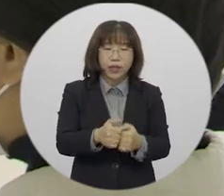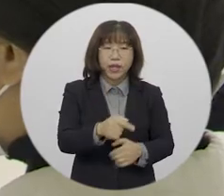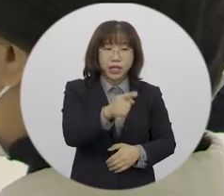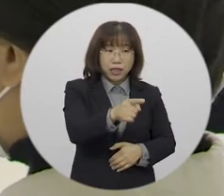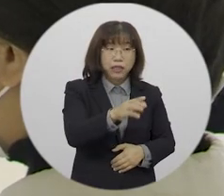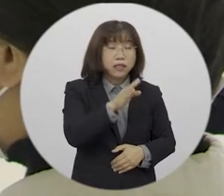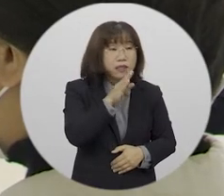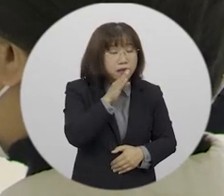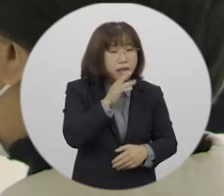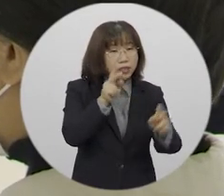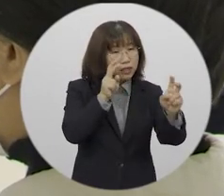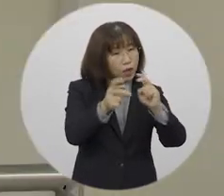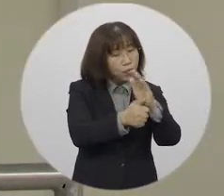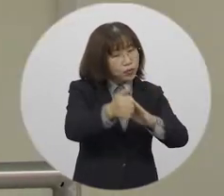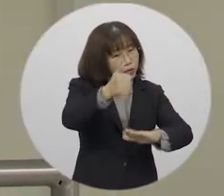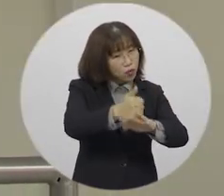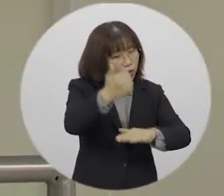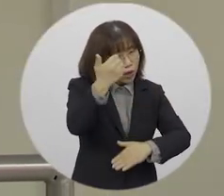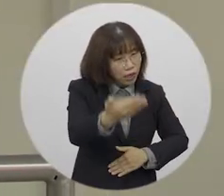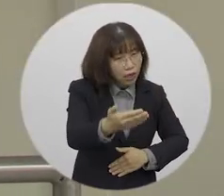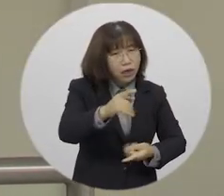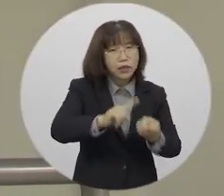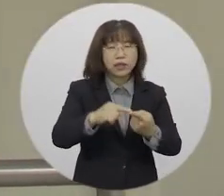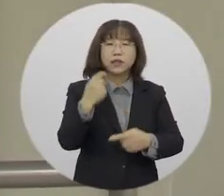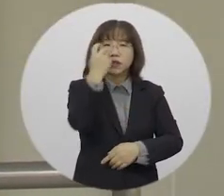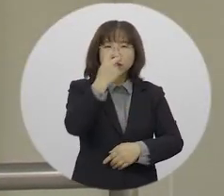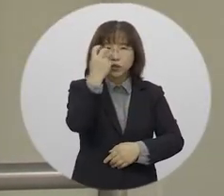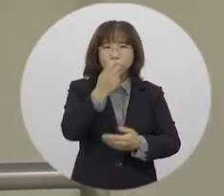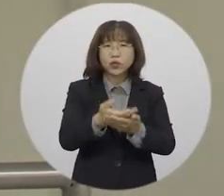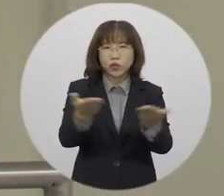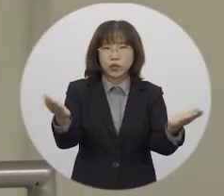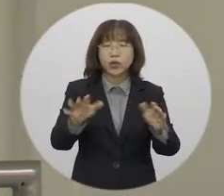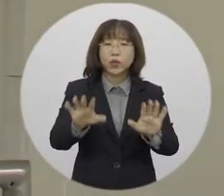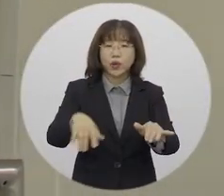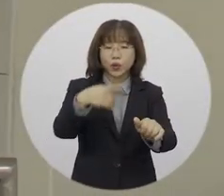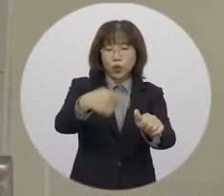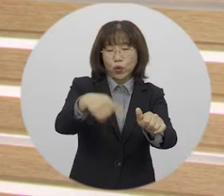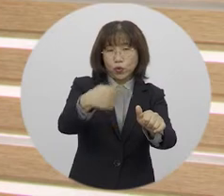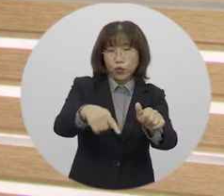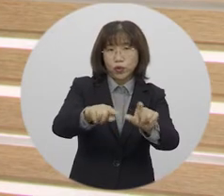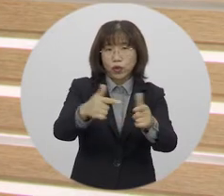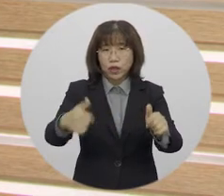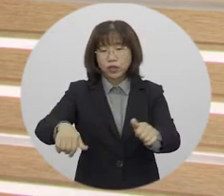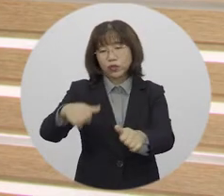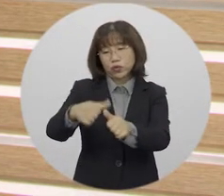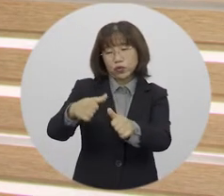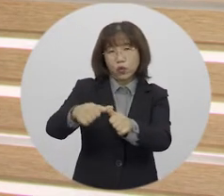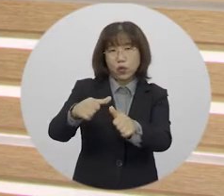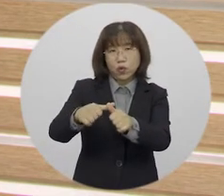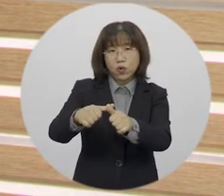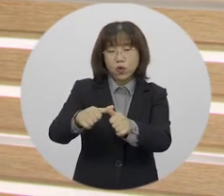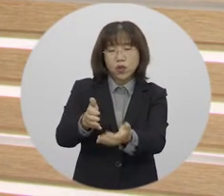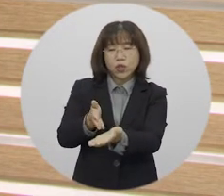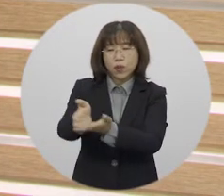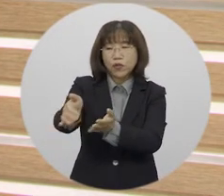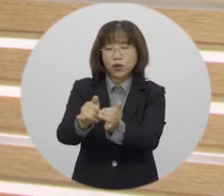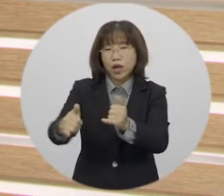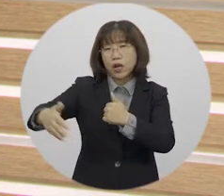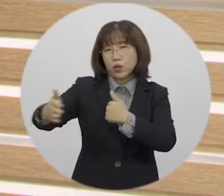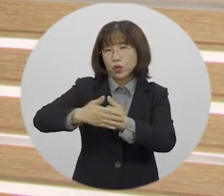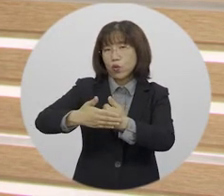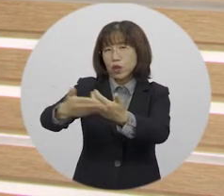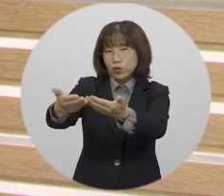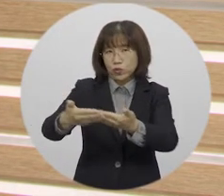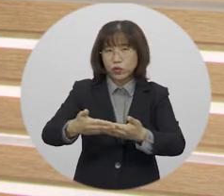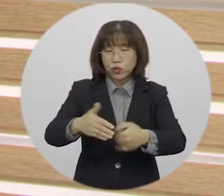진행했으며 사업 기획 평가와 실현 가능성 등을 검토했습니다. 이번 교육과 실전 피칭을 통해